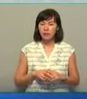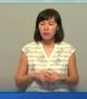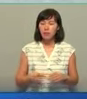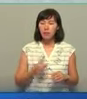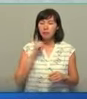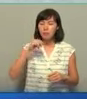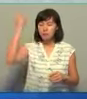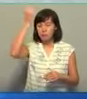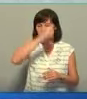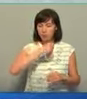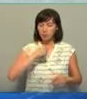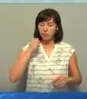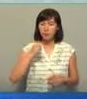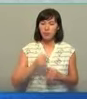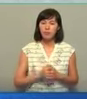жастар жылында